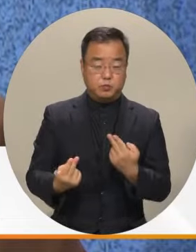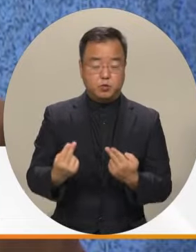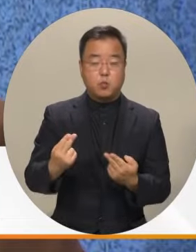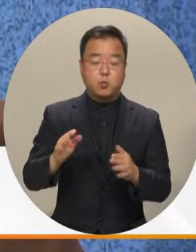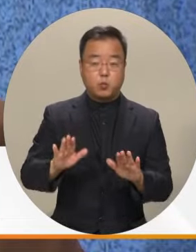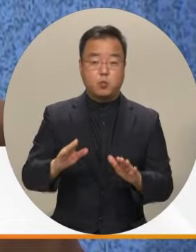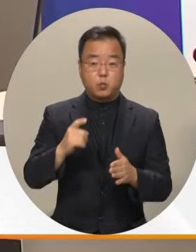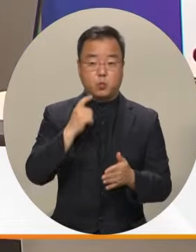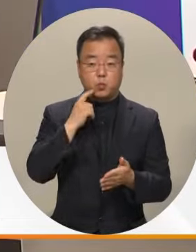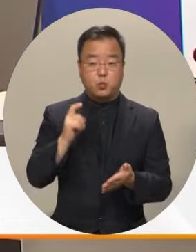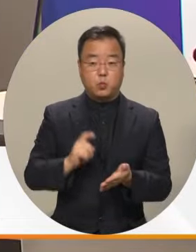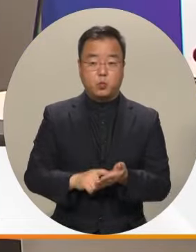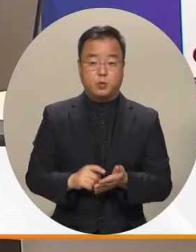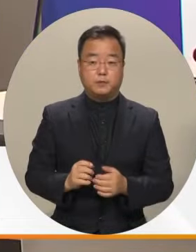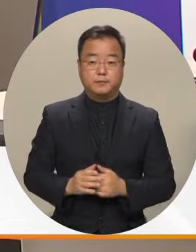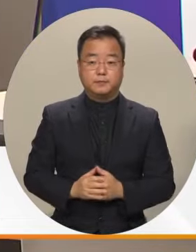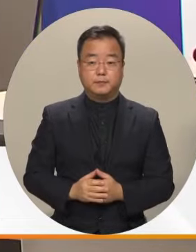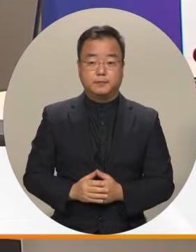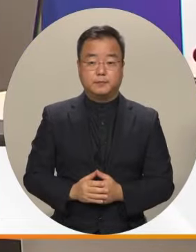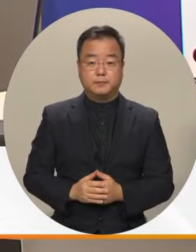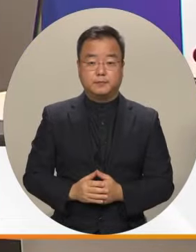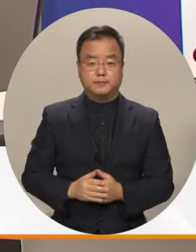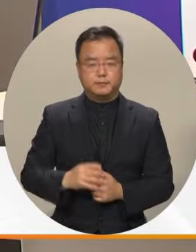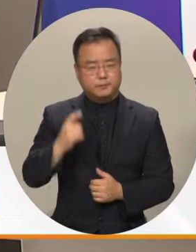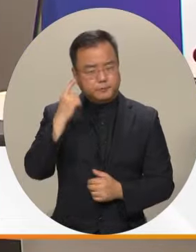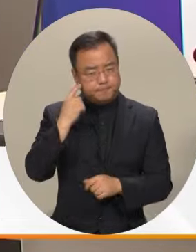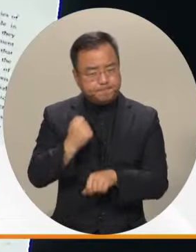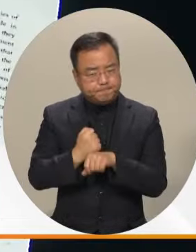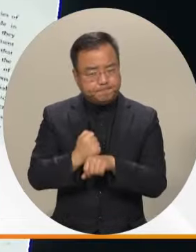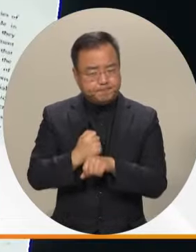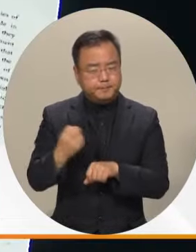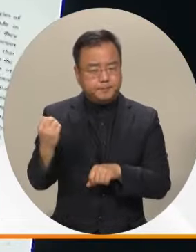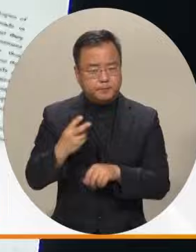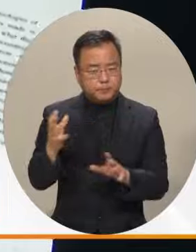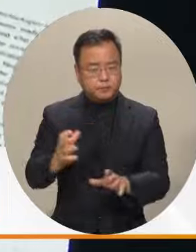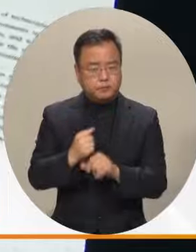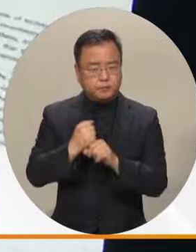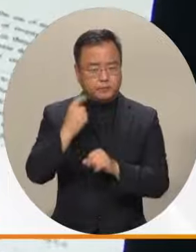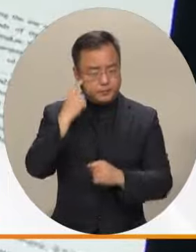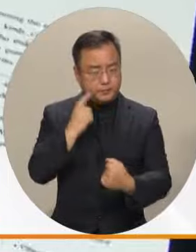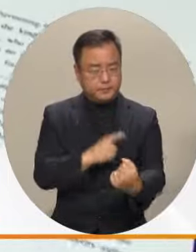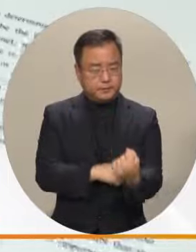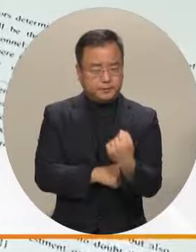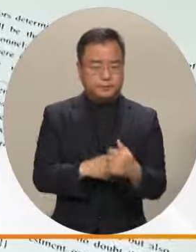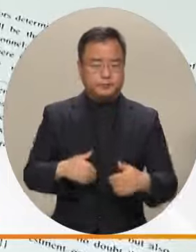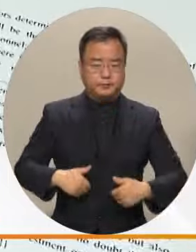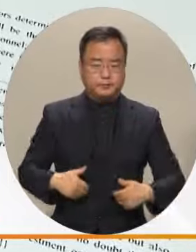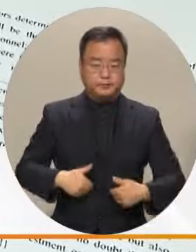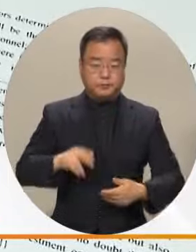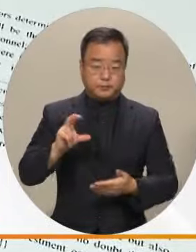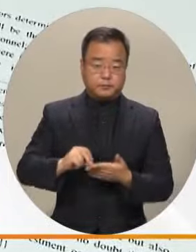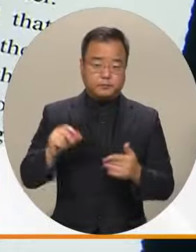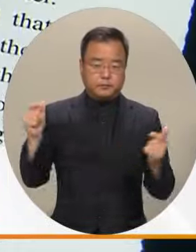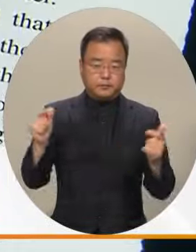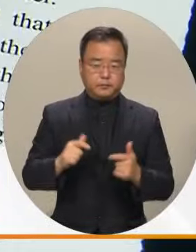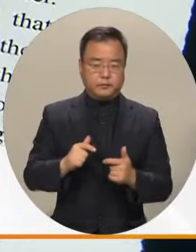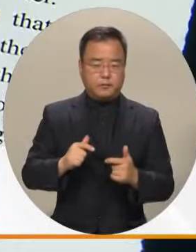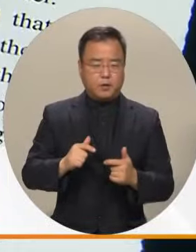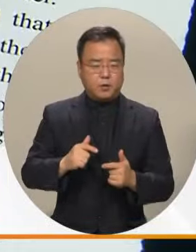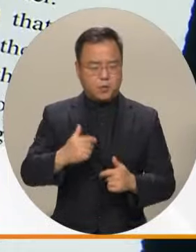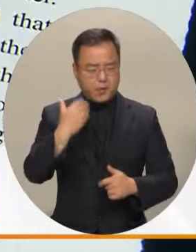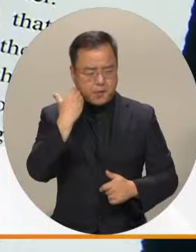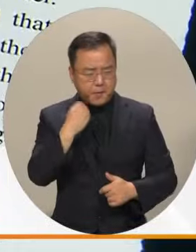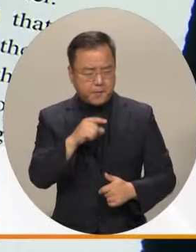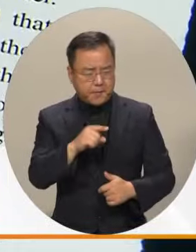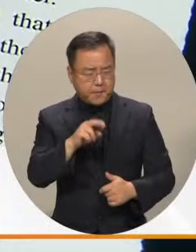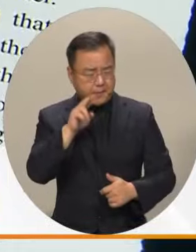매우 쉽게 출제됐습니다 추론이나 종합적인 사고력을 요구하는 문항을 줄이고 매력적인 오답 선지가